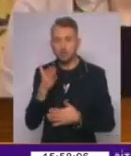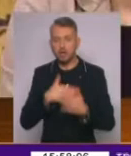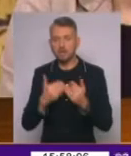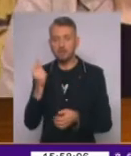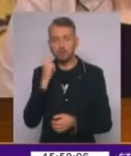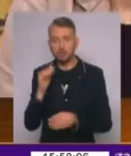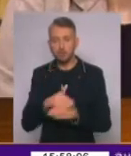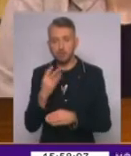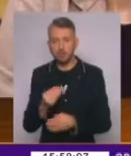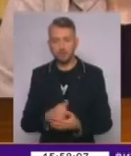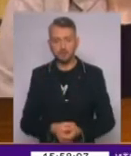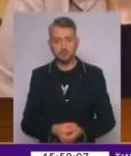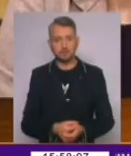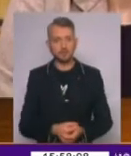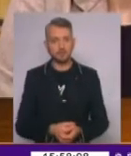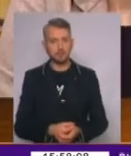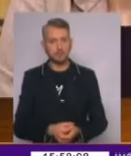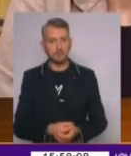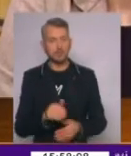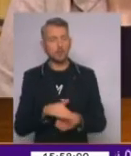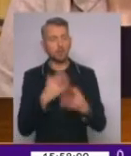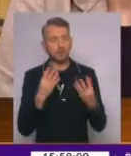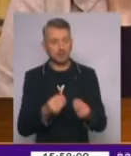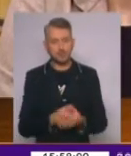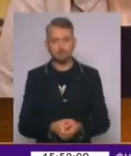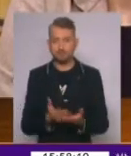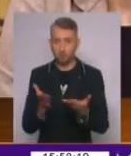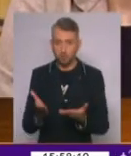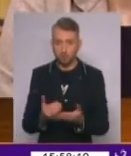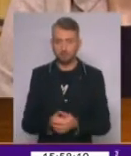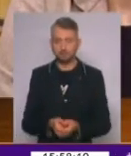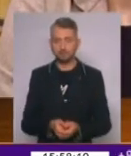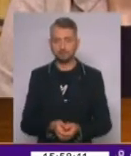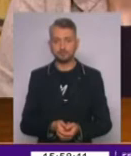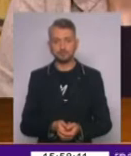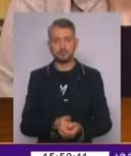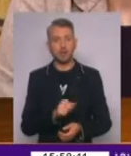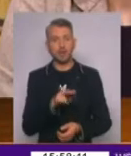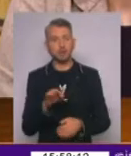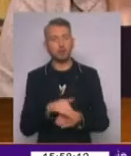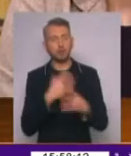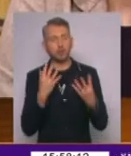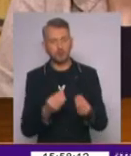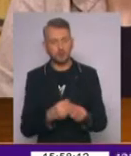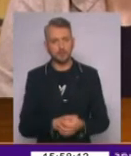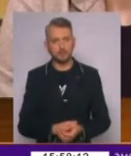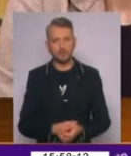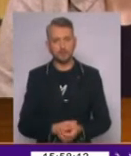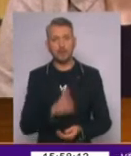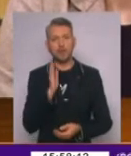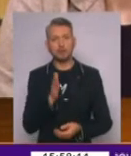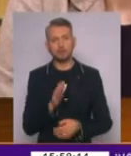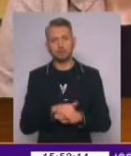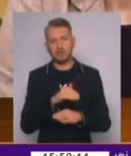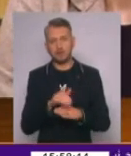чути. Добрий день. Добрий день. Прошу, будь ласка, ми раді вас чути, говоріть. Алло, доброго дня. Добрий день. Будьте